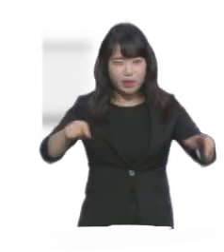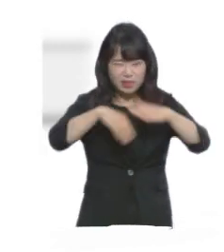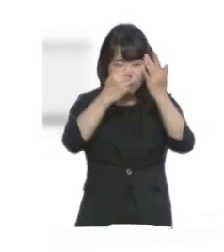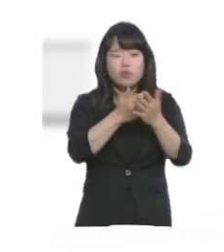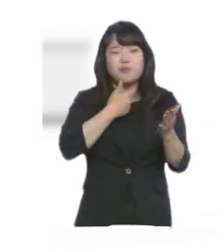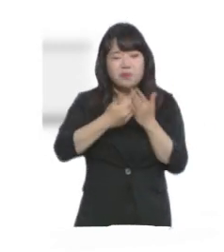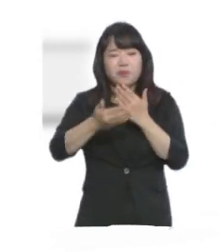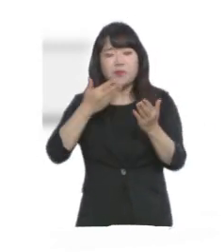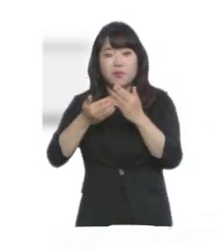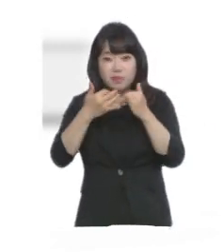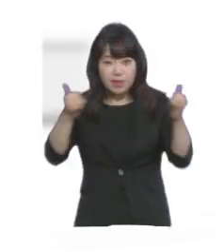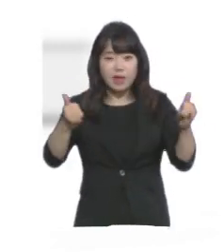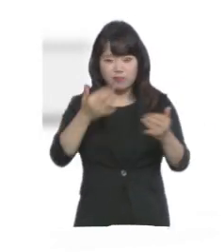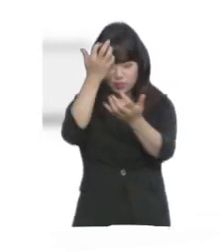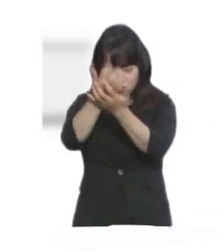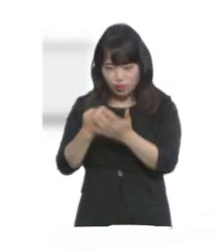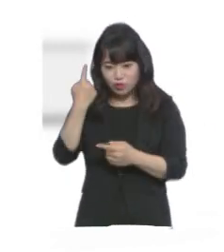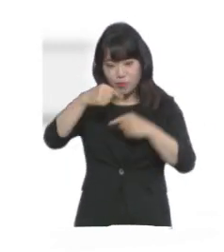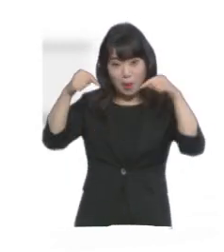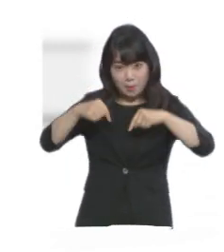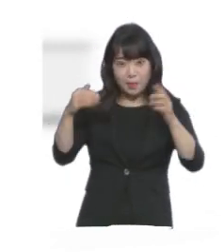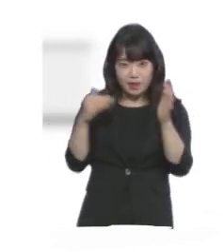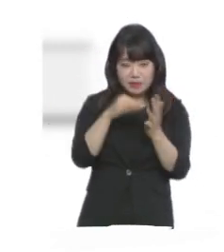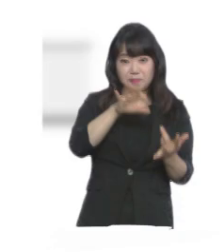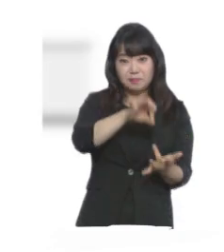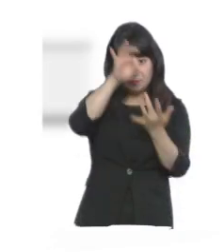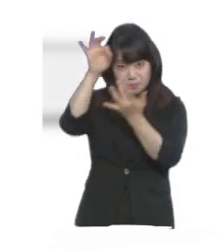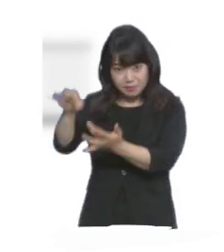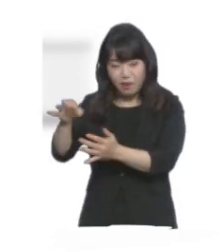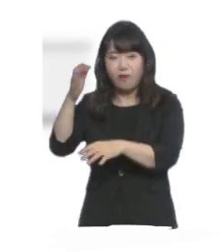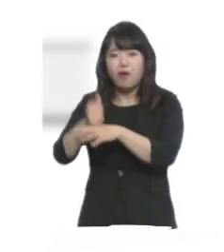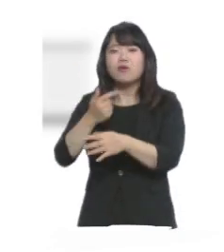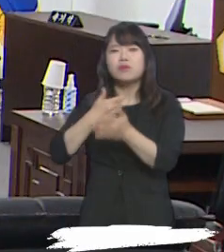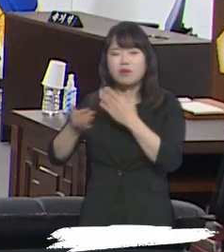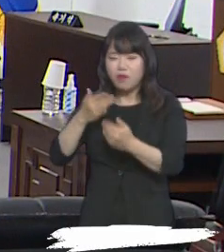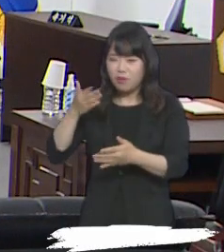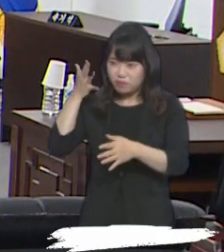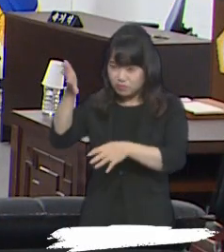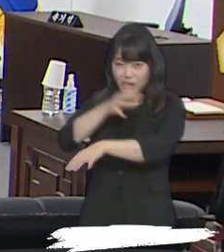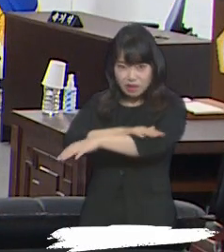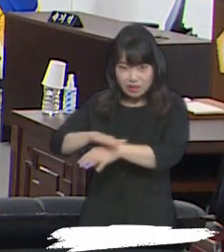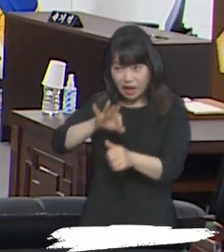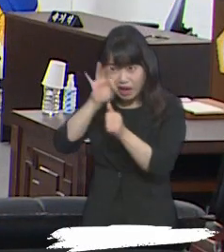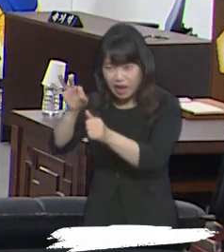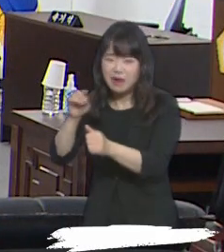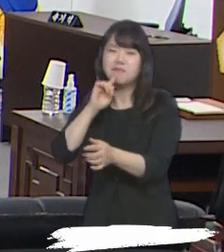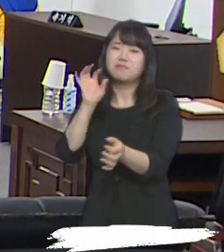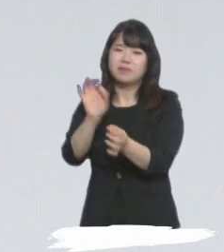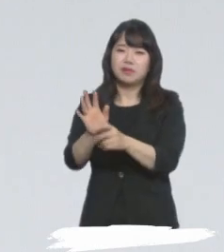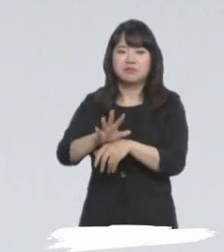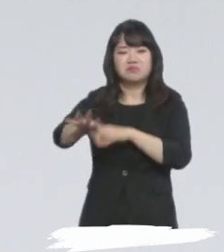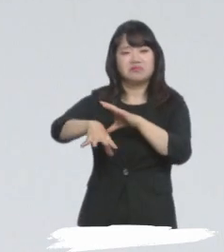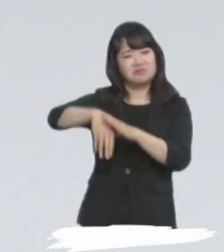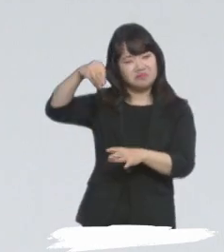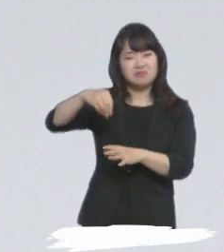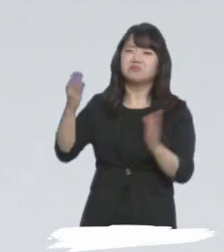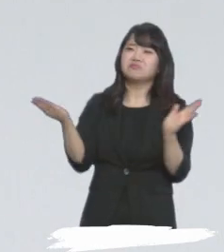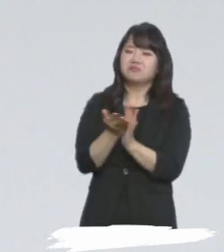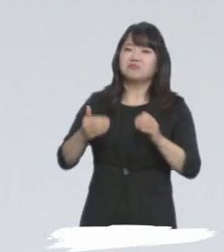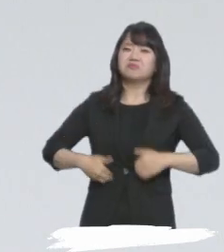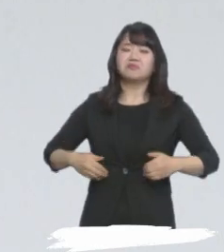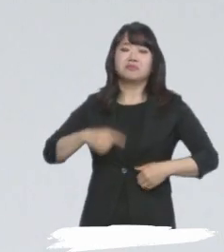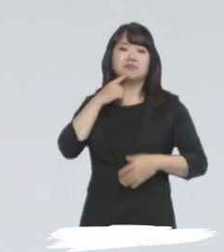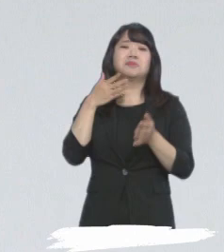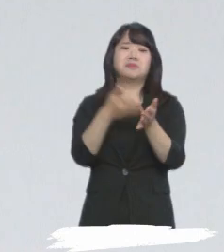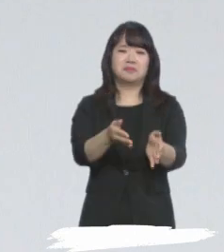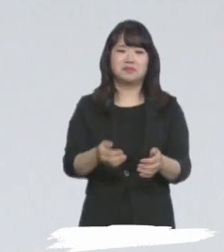업무 경력자를 서류와 면접을 거쳐 채용해 업무 경력을 중심의 배정이 아닌 뽑기로 정책 지원관을